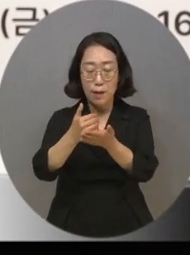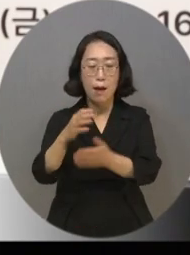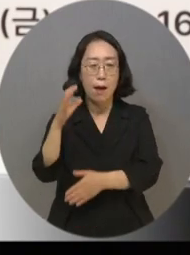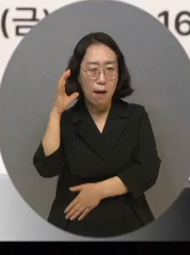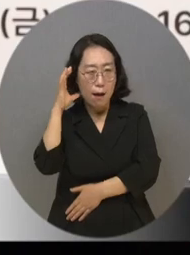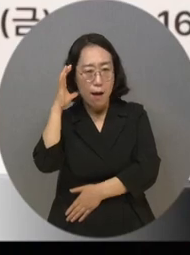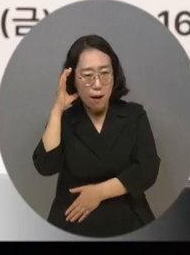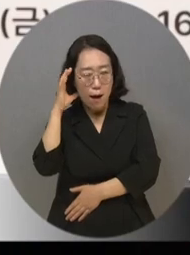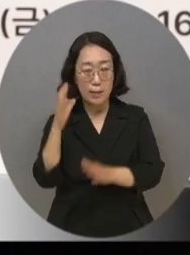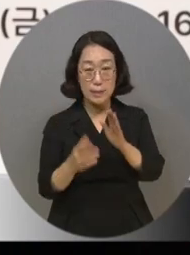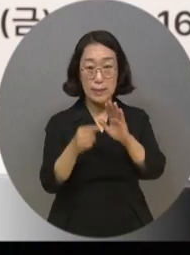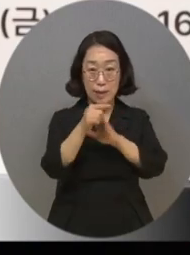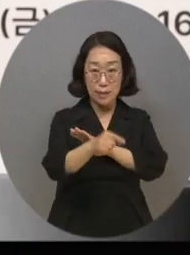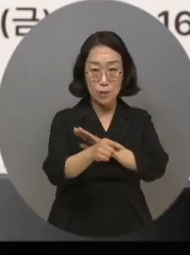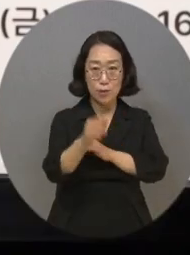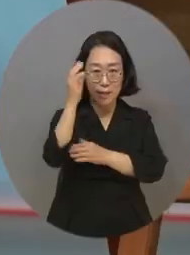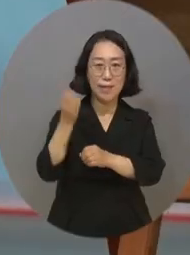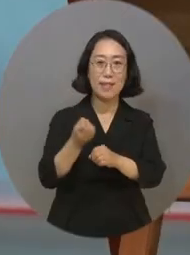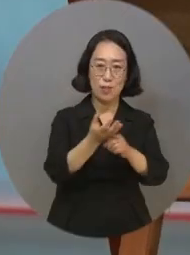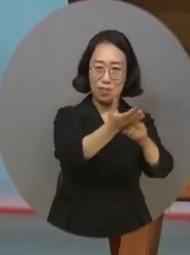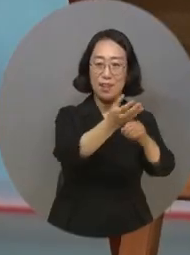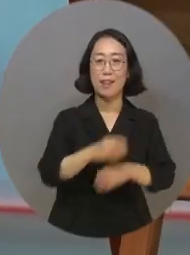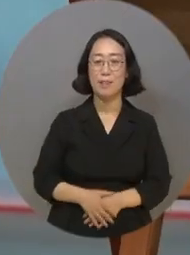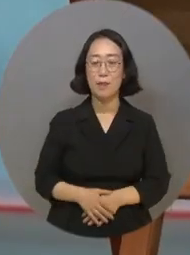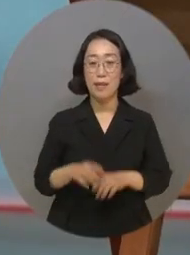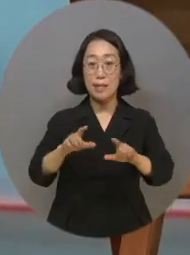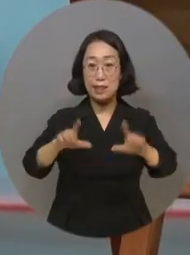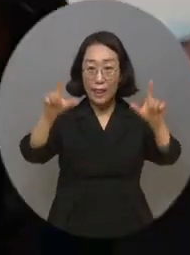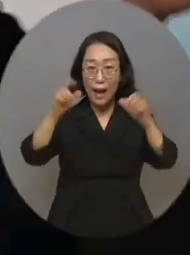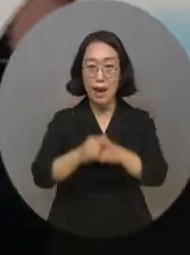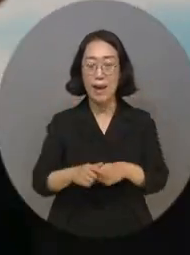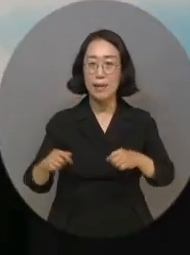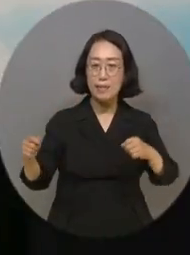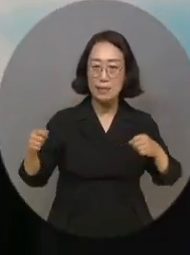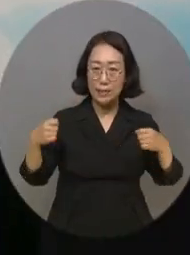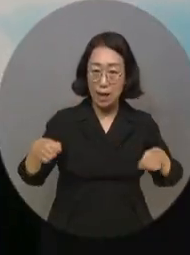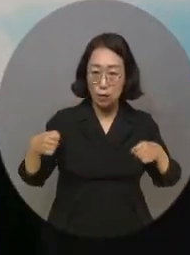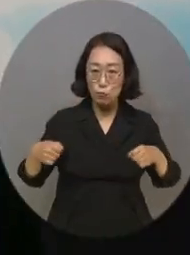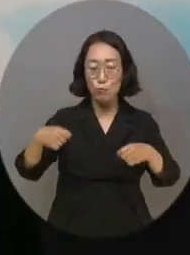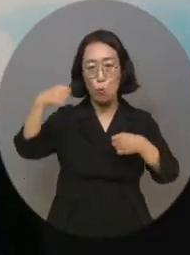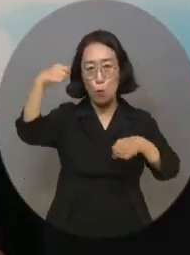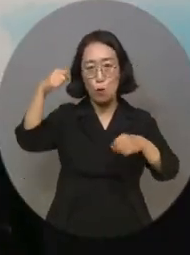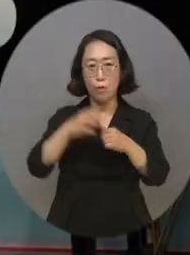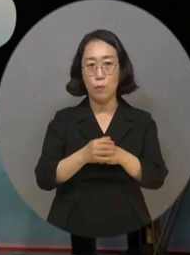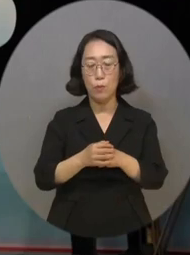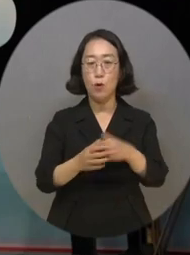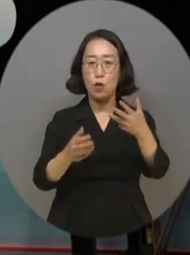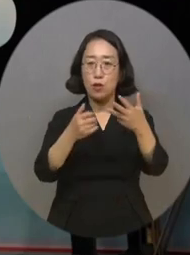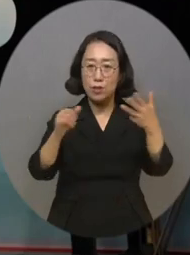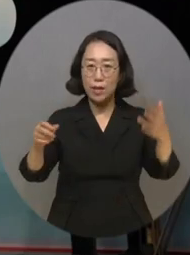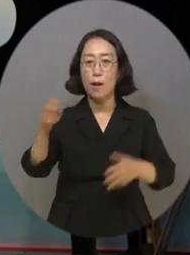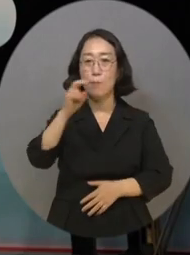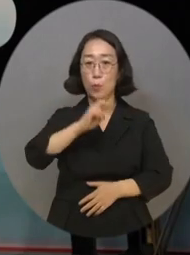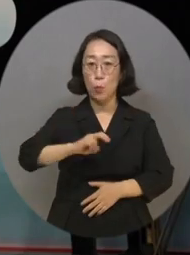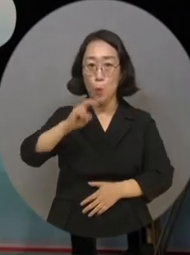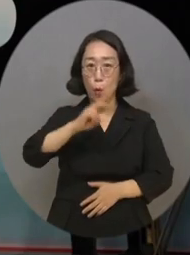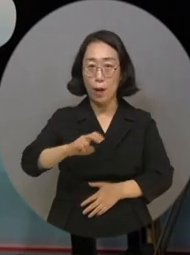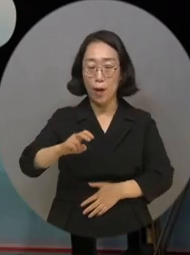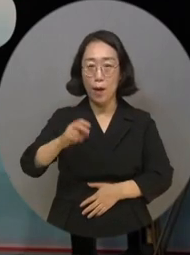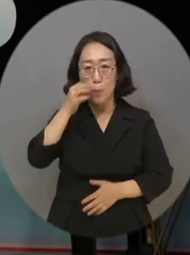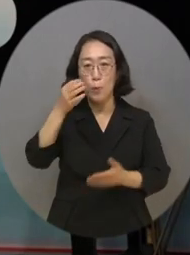시에 가서도 좀 얘기 좀 하고 드리겠습니다. 이날 행사는 퓨전 장구 공연을 비롯해 8명의 전속 가수의 가요 공연으로